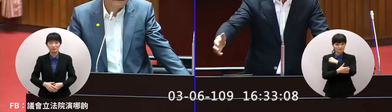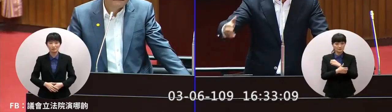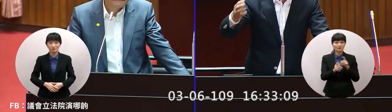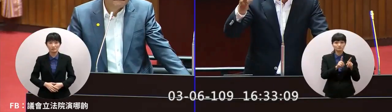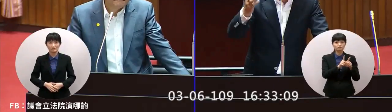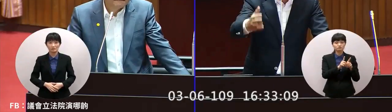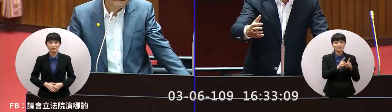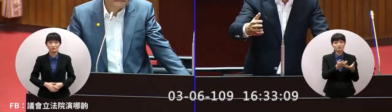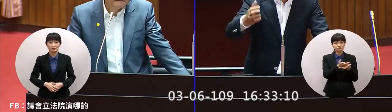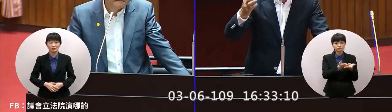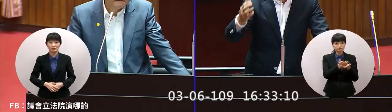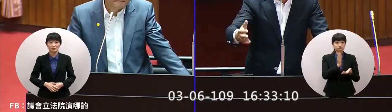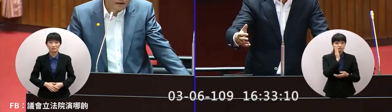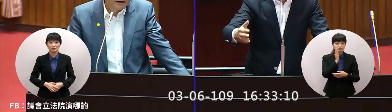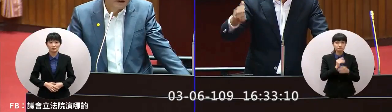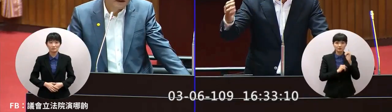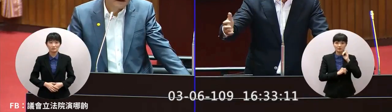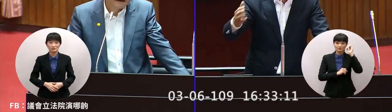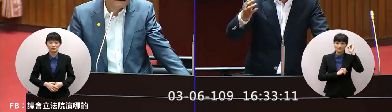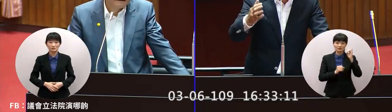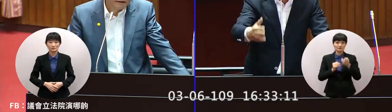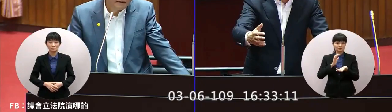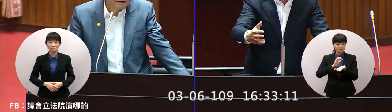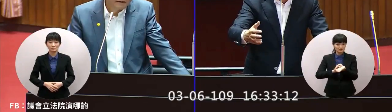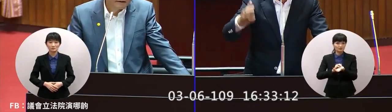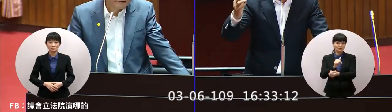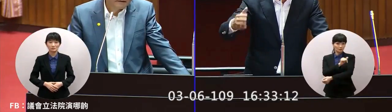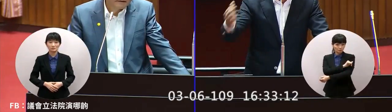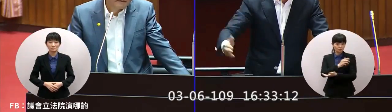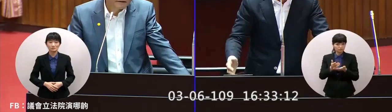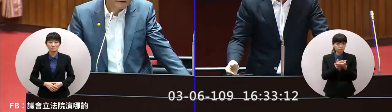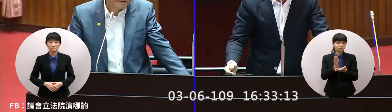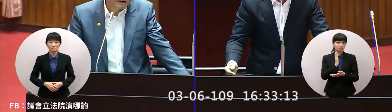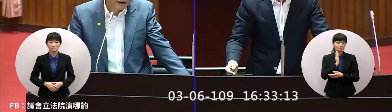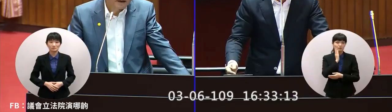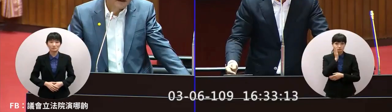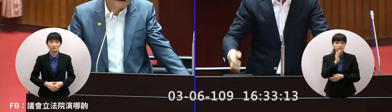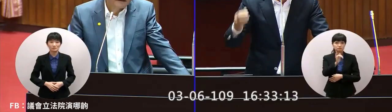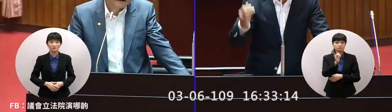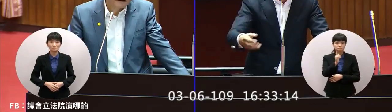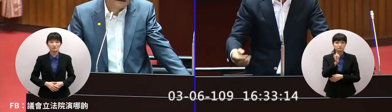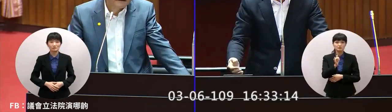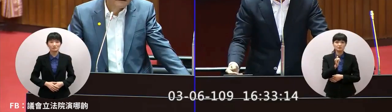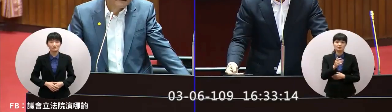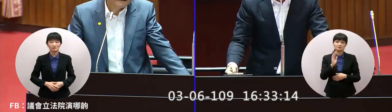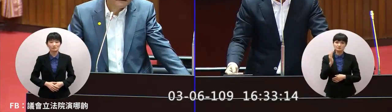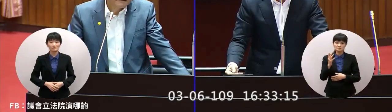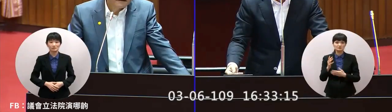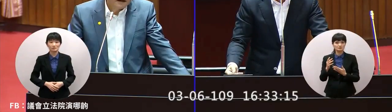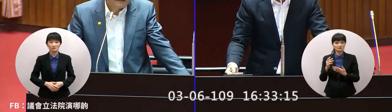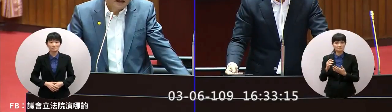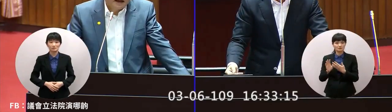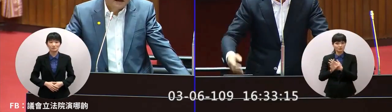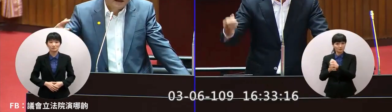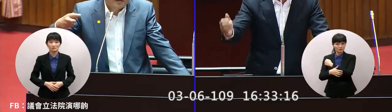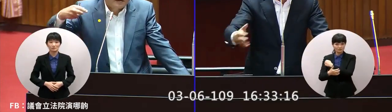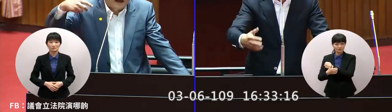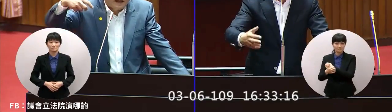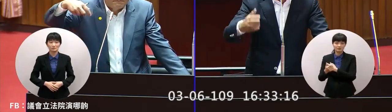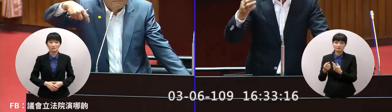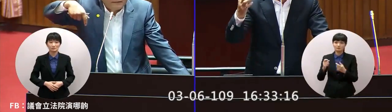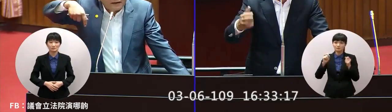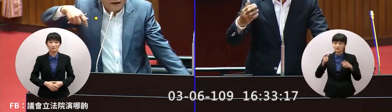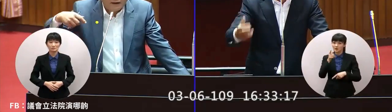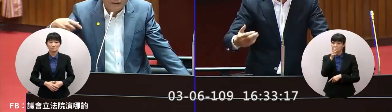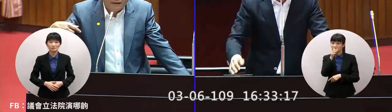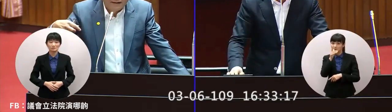阿嬷甲医生嘛会当真好沟通，甲护士嘛当真好沟通，因为语言相共嘛。但看护是无共的嘛。 不， 打来不